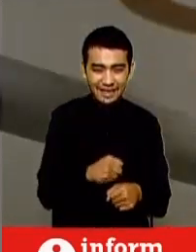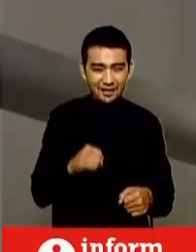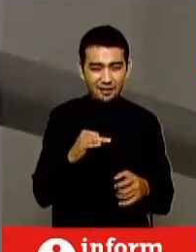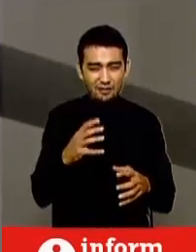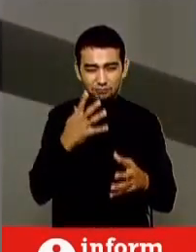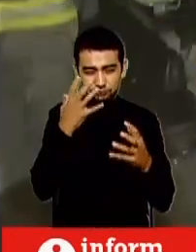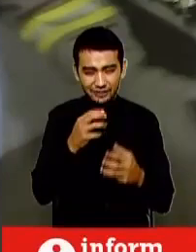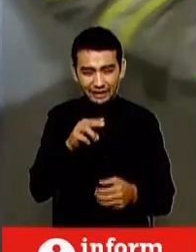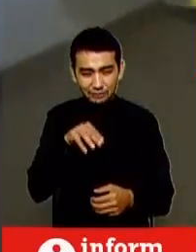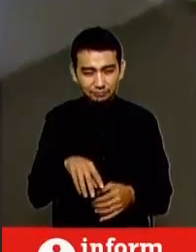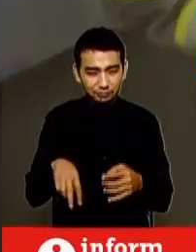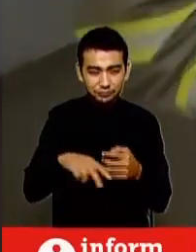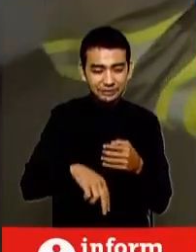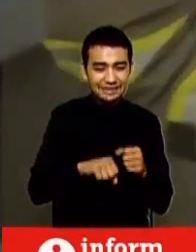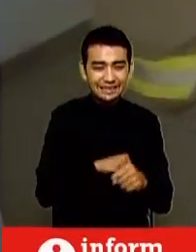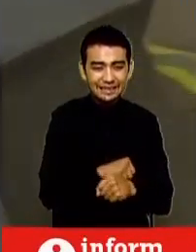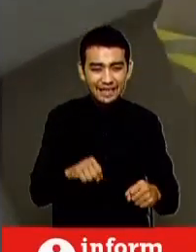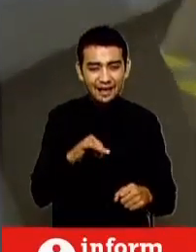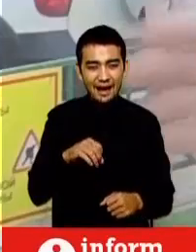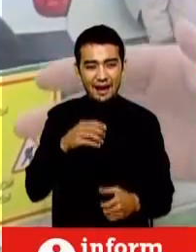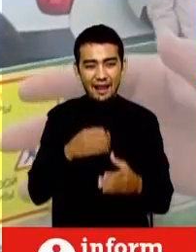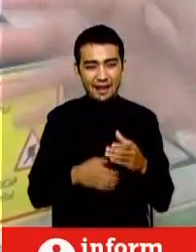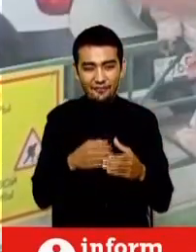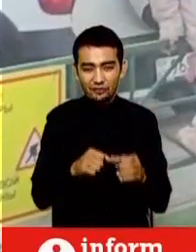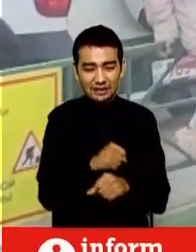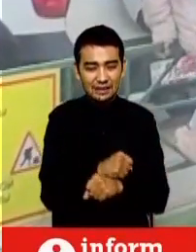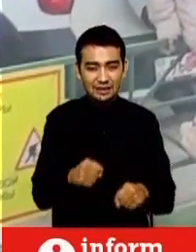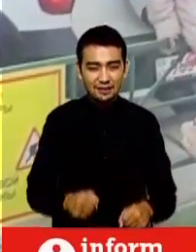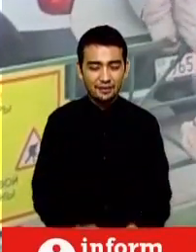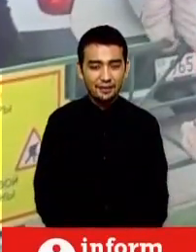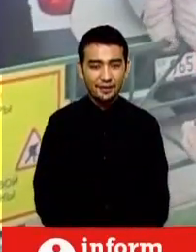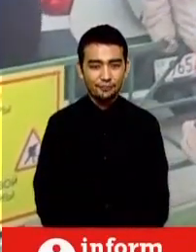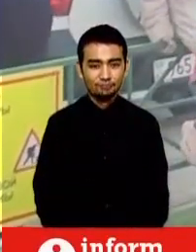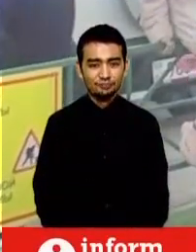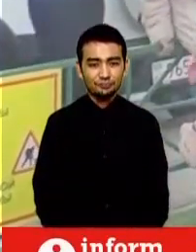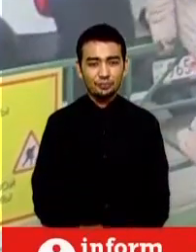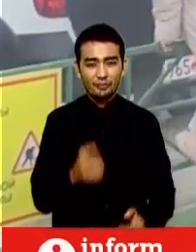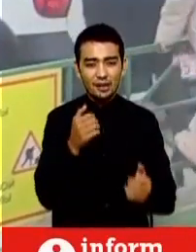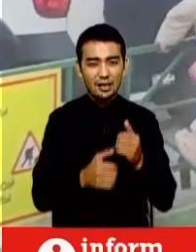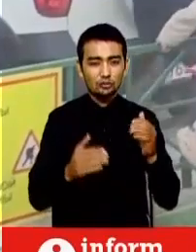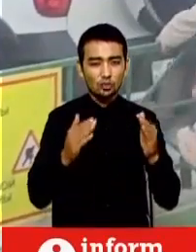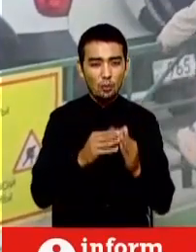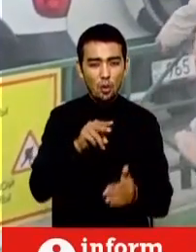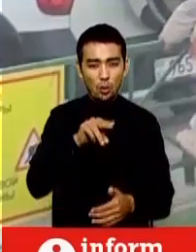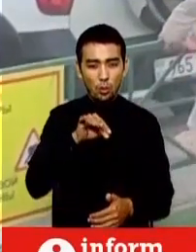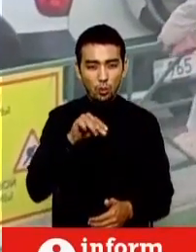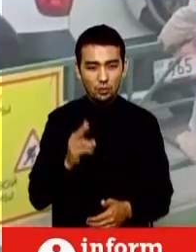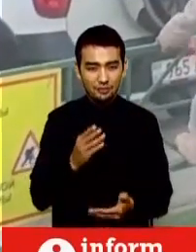делать это ползком. Категорически нельзя пользоваться лифтом. В каждых домах высотных также имеются люки на